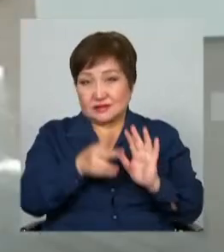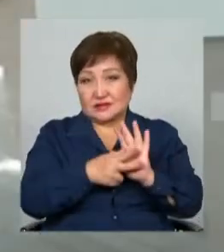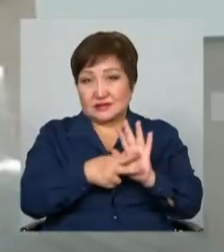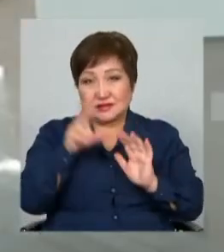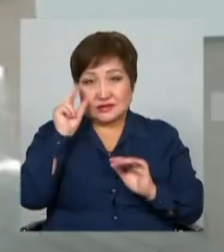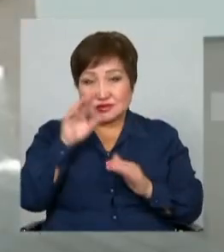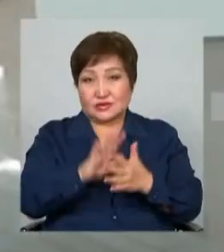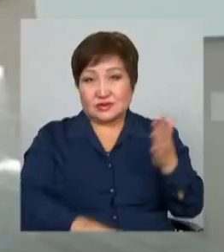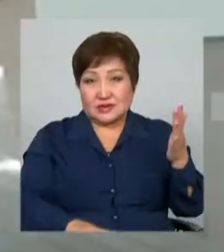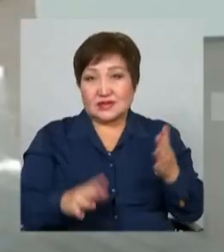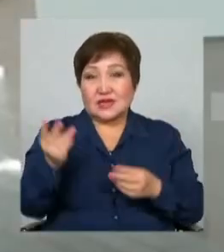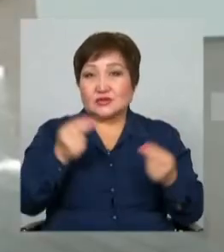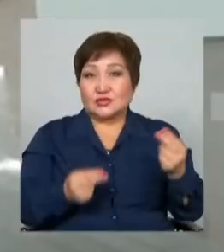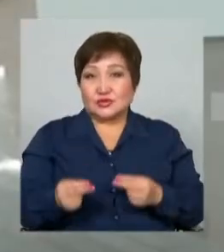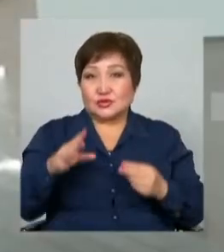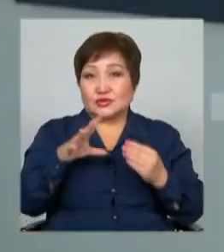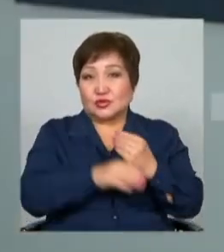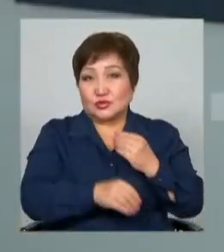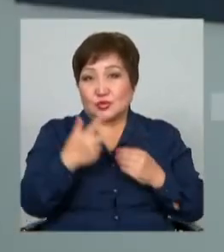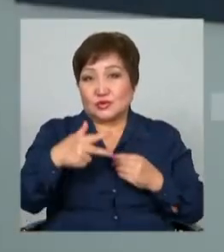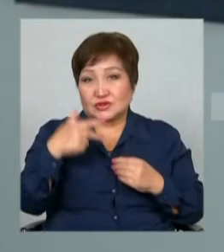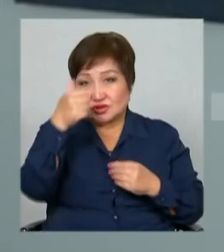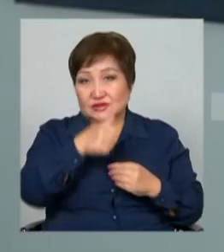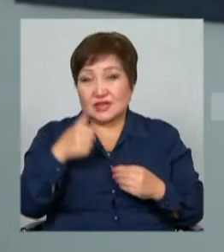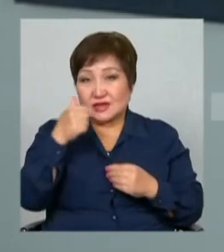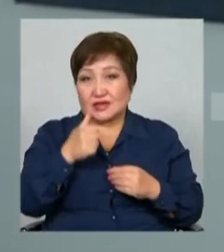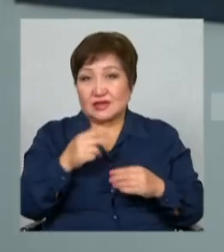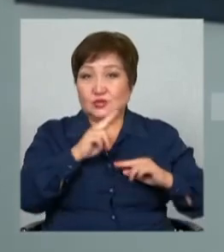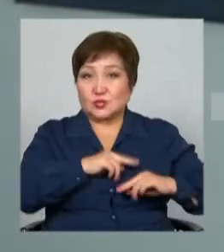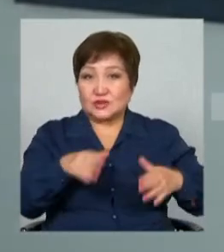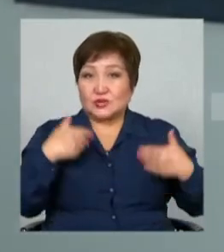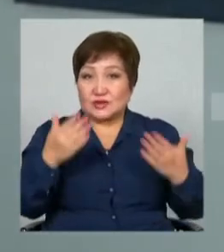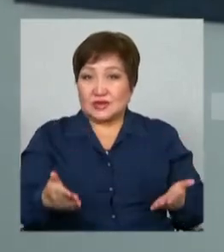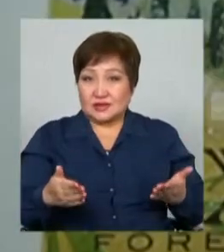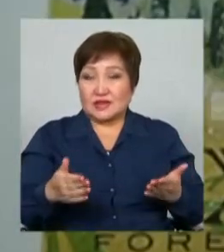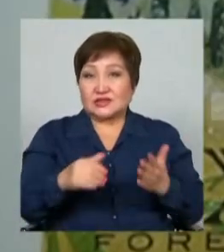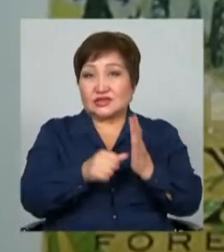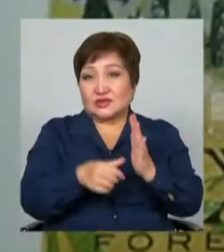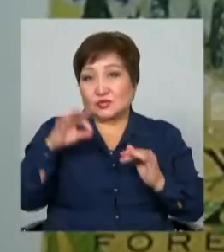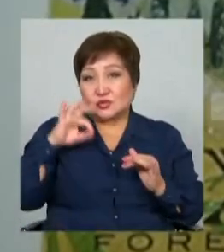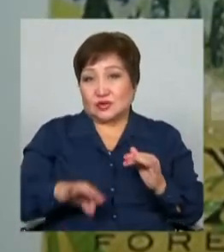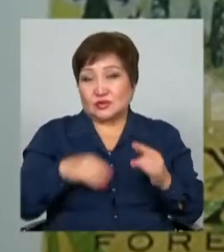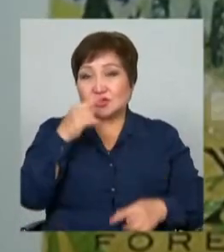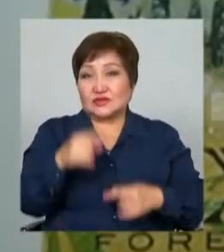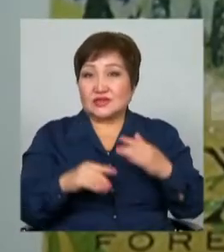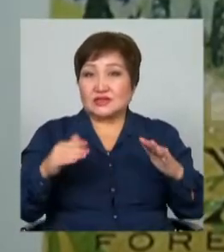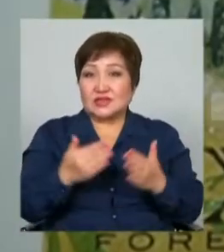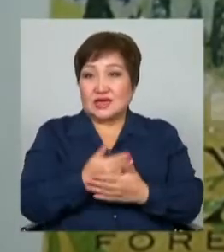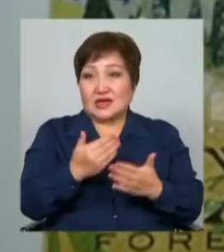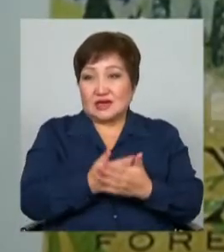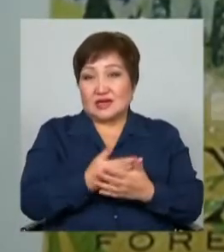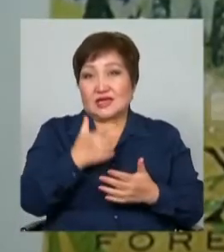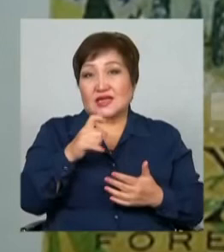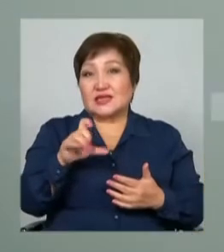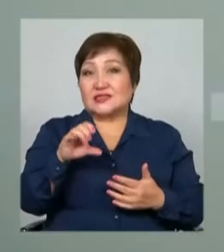ел суретшілерінің соңғы 30 жылдағы жұмыстары қойылған. Авторлар шикізат көздерін қолдану арқылы жаңа эстетика іздейтінін аңғарсақ,